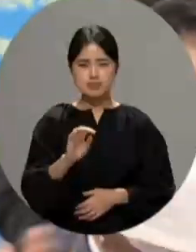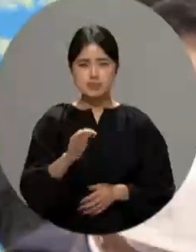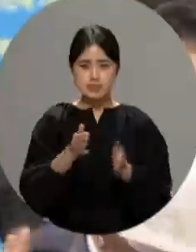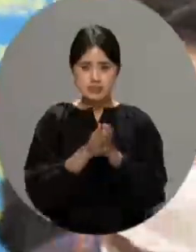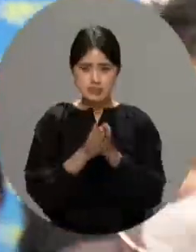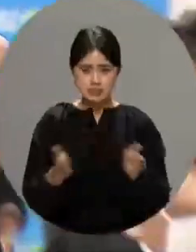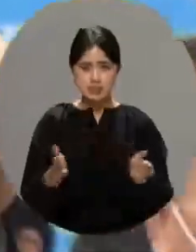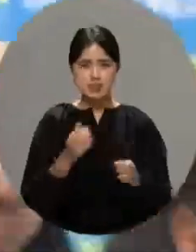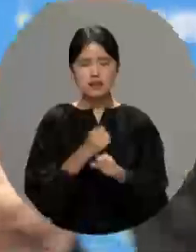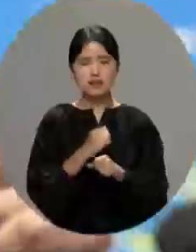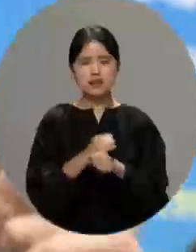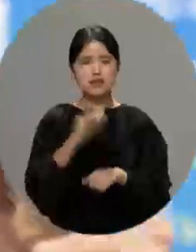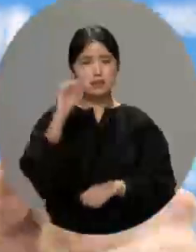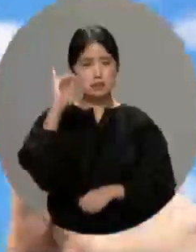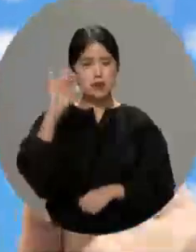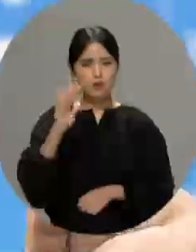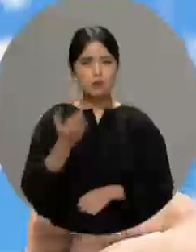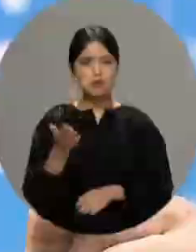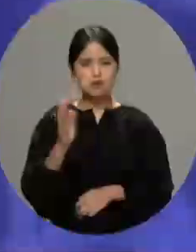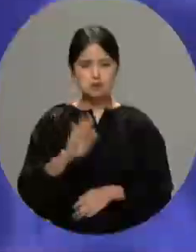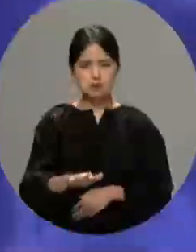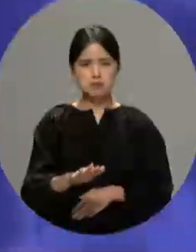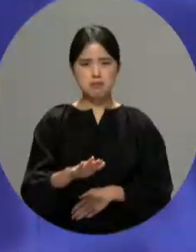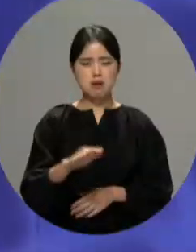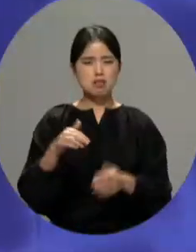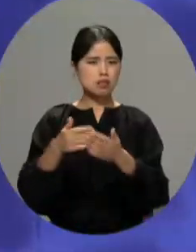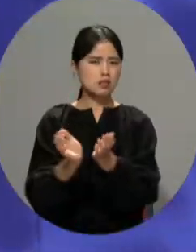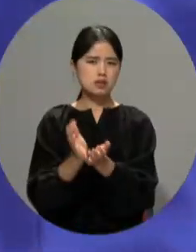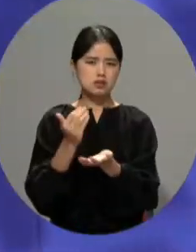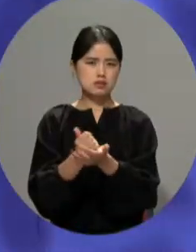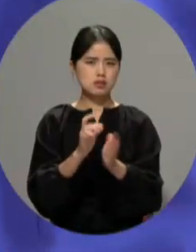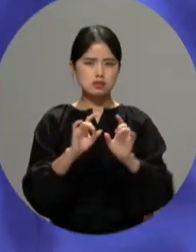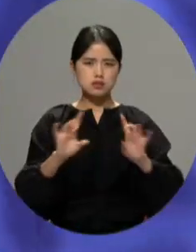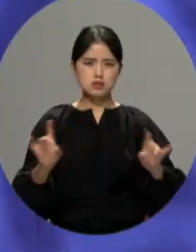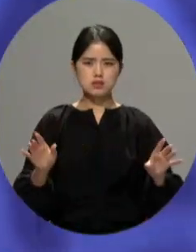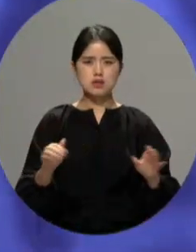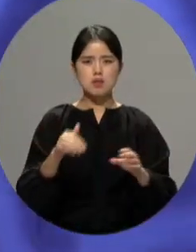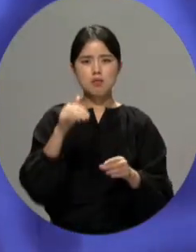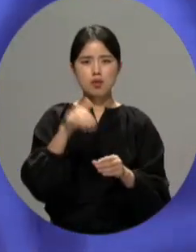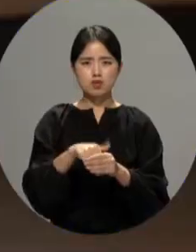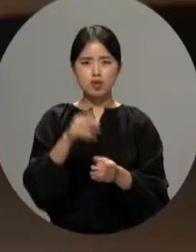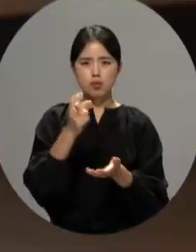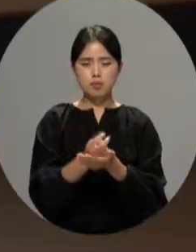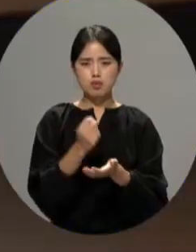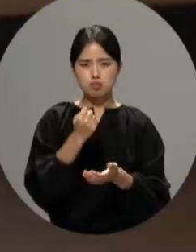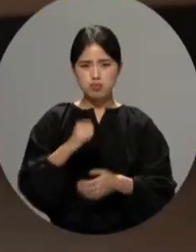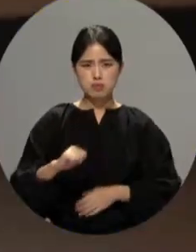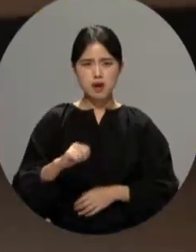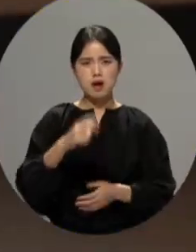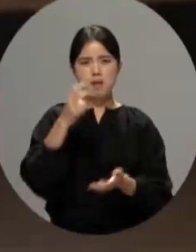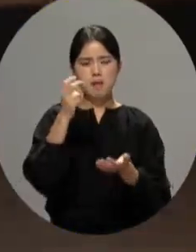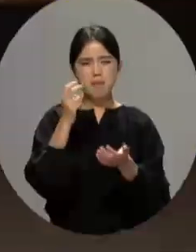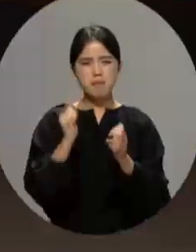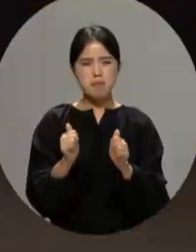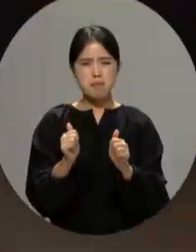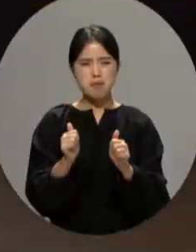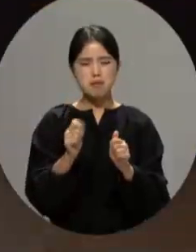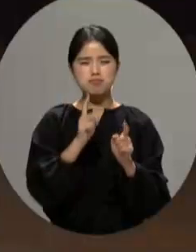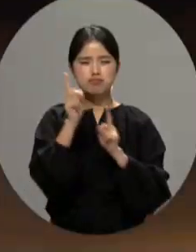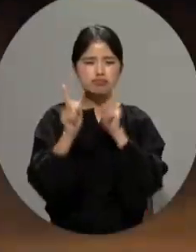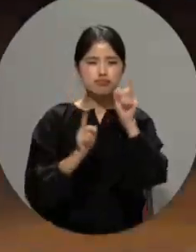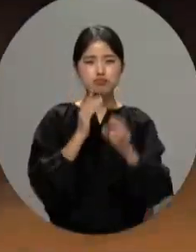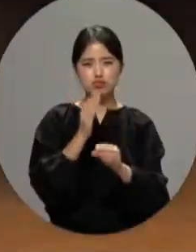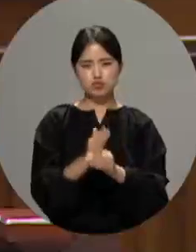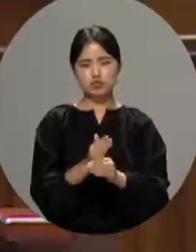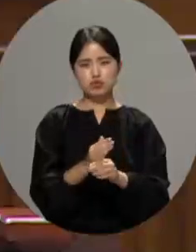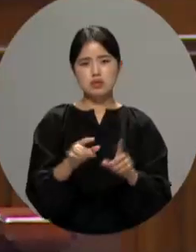지 불과 100여 일이 지났지만 상당수 단체장들은 선거법 위반에 법적 책임 공방에 시달리고 있습니다.